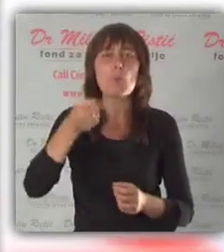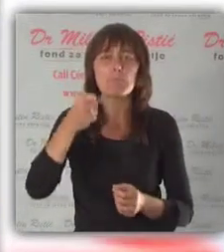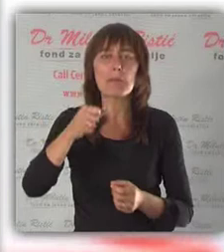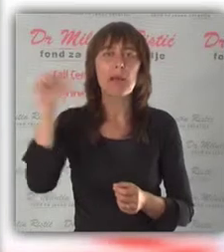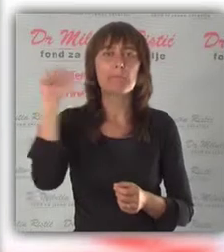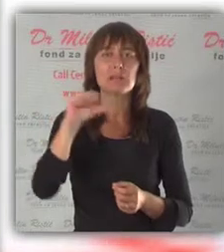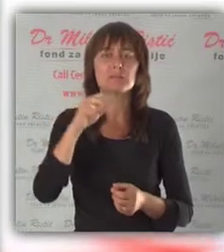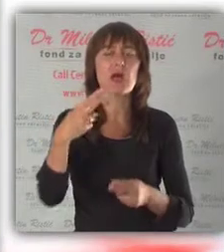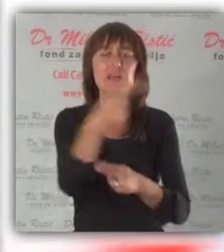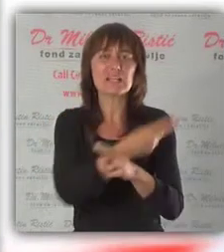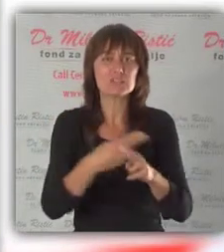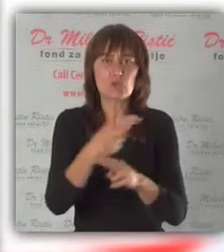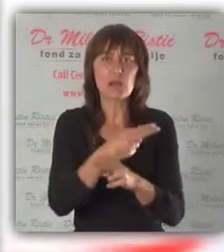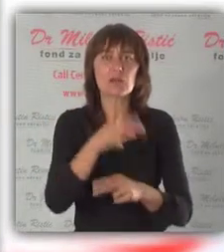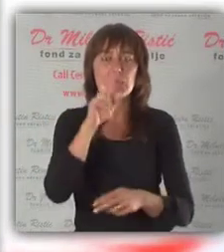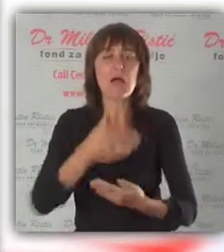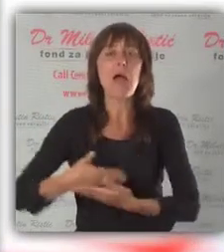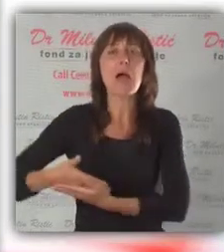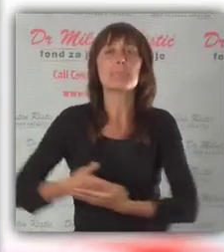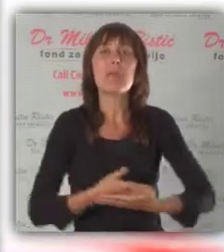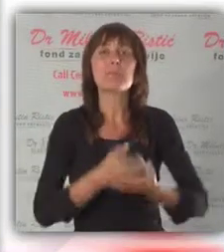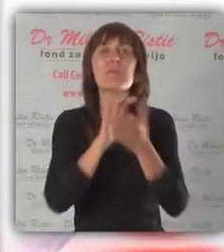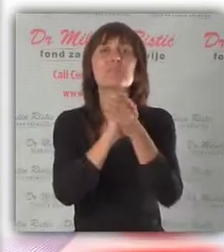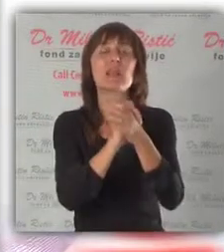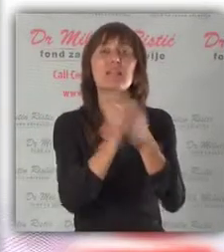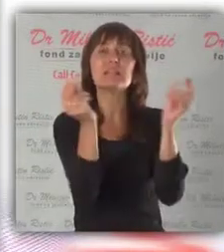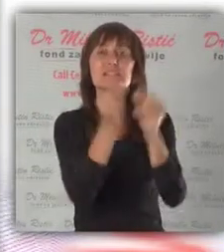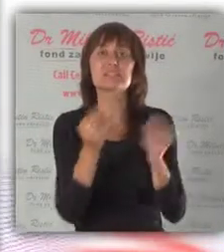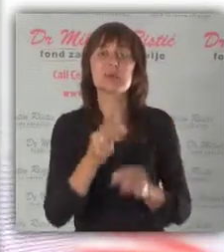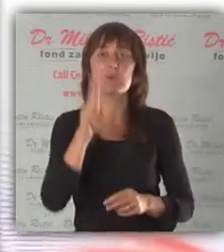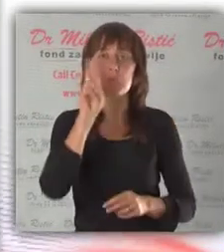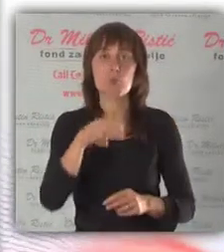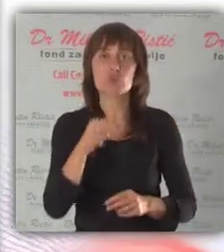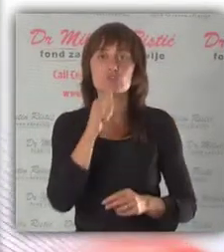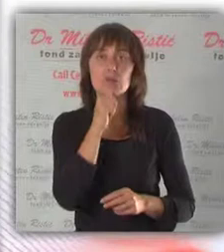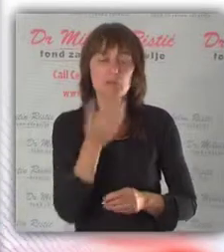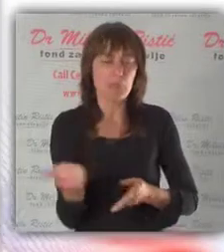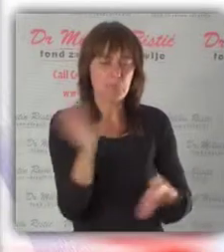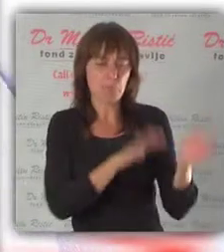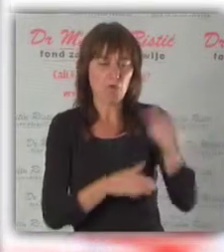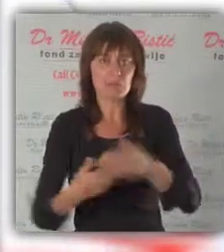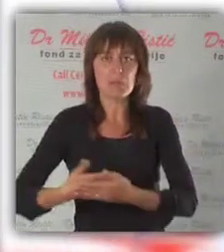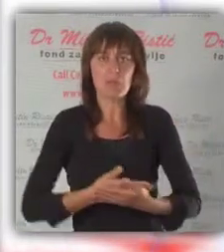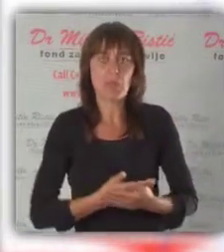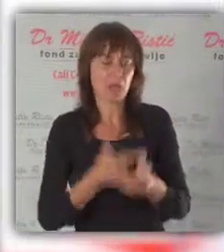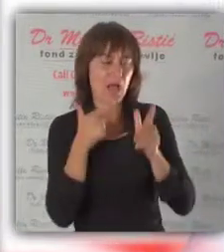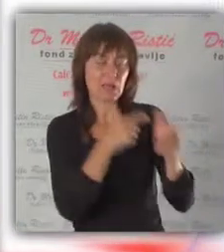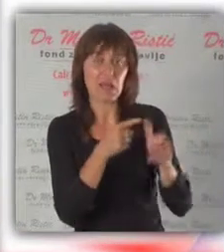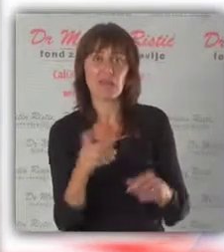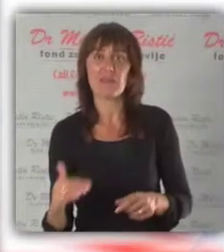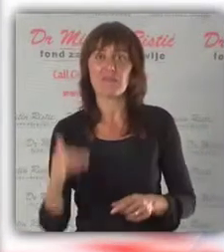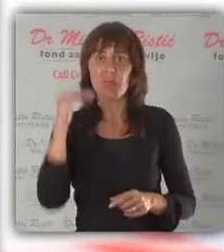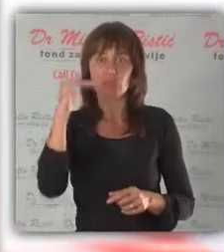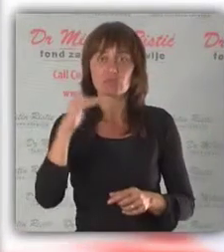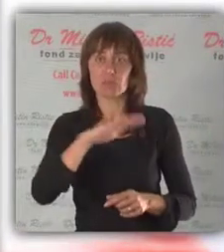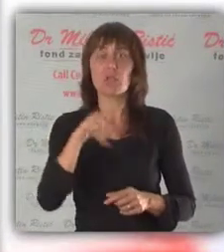benzinskim pumpama, na tim stajalištima gde su restorani, postoji taj baby friendly sistem gde se može prepoviti beba, nahraniti,